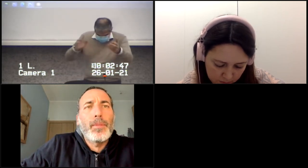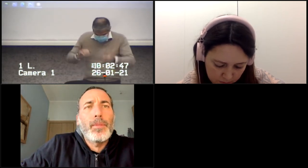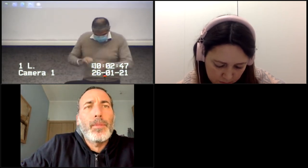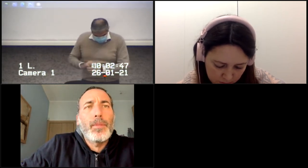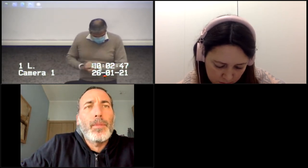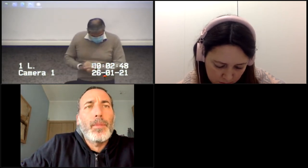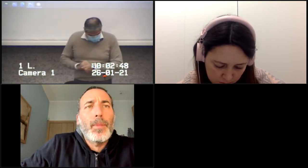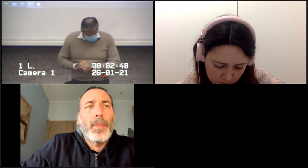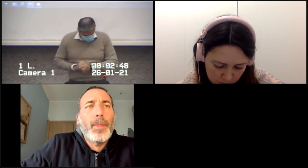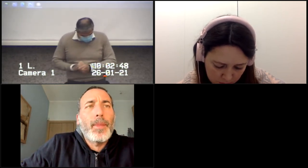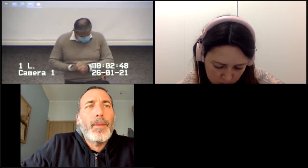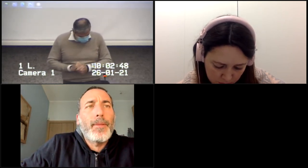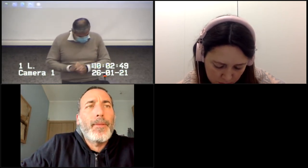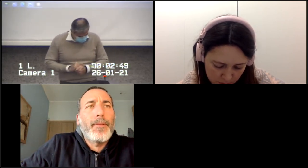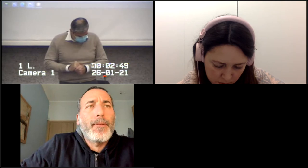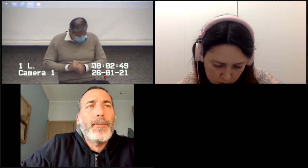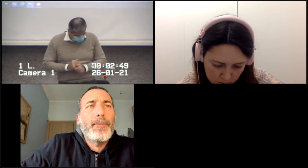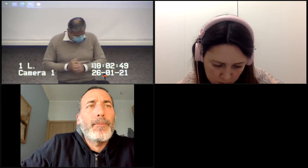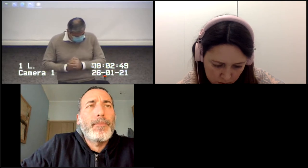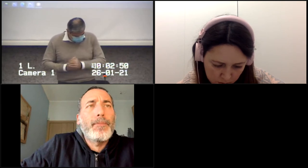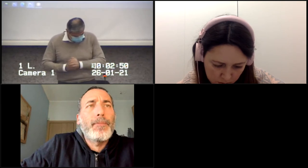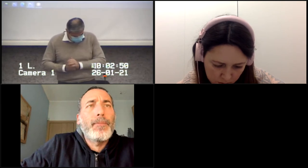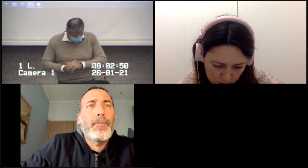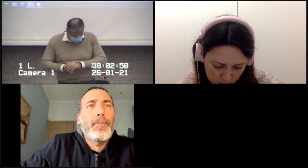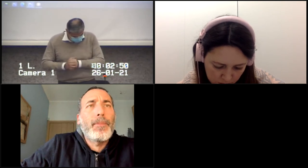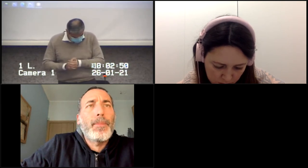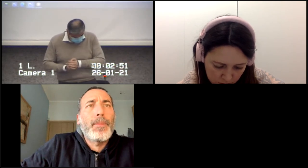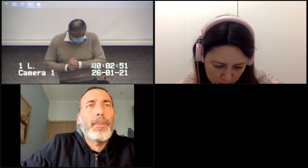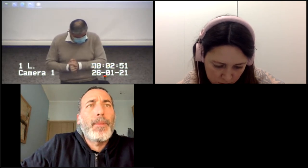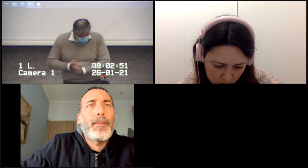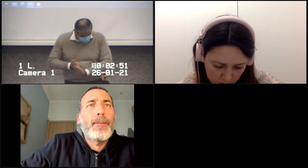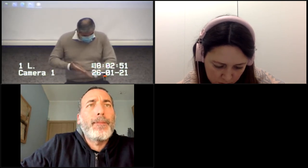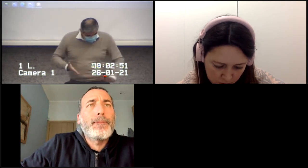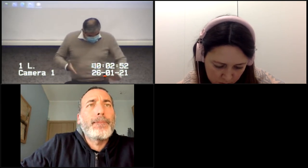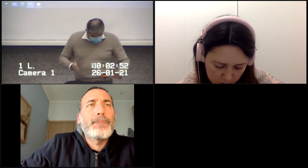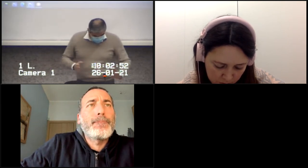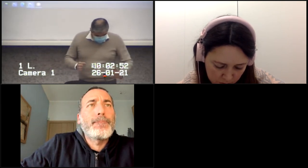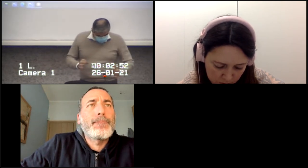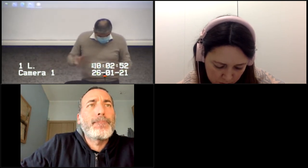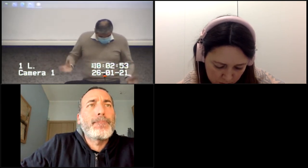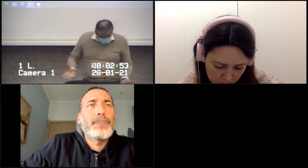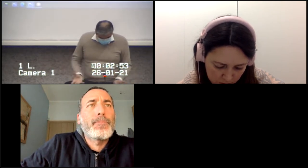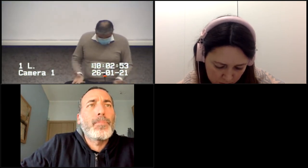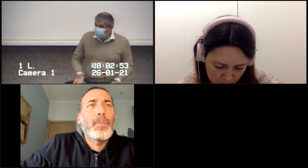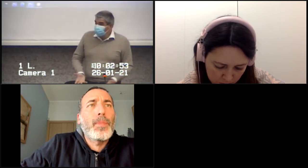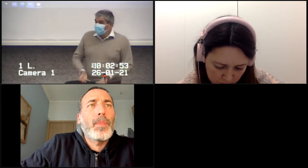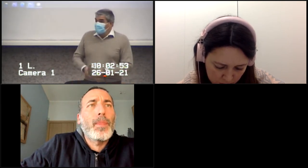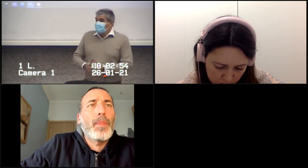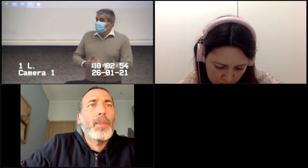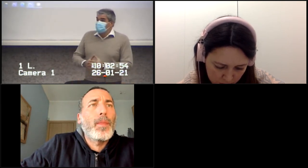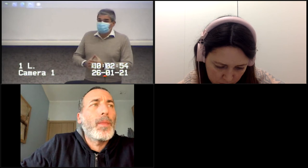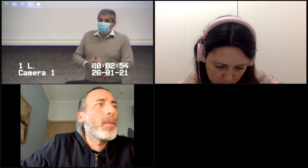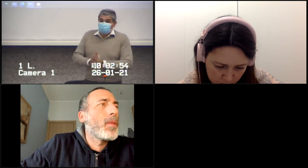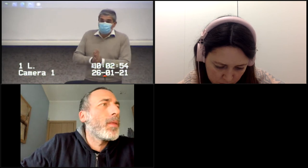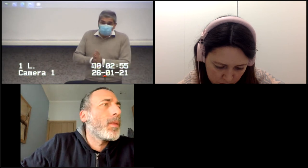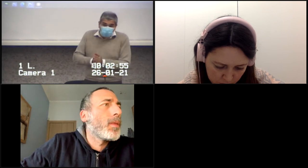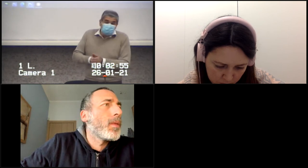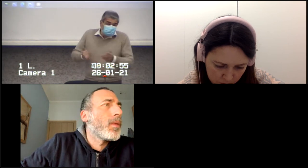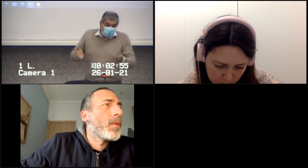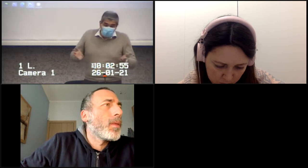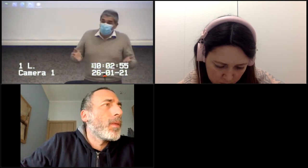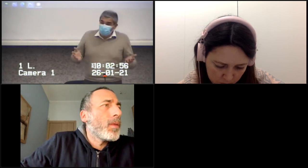venendo incontro anche alle richieste da parte dell'assessore Pizzocchera. Questo è quanto, ritengo